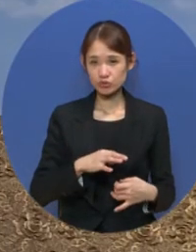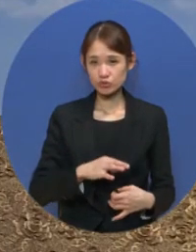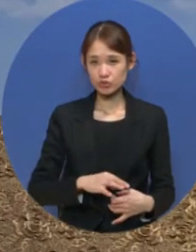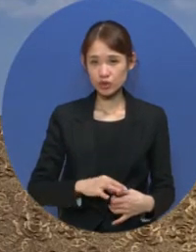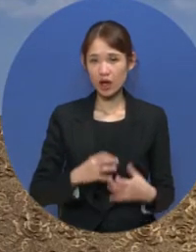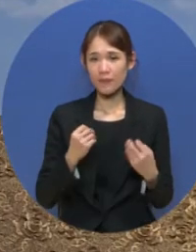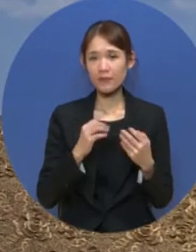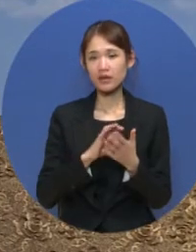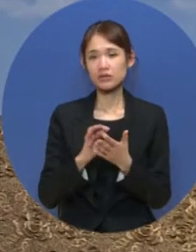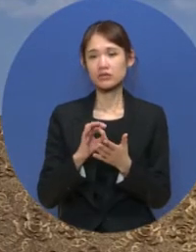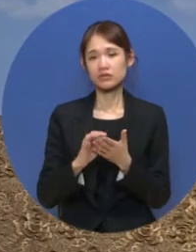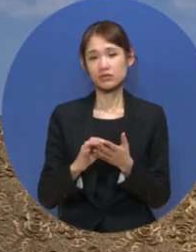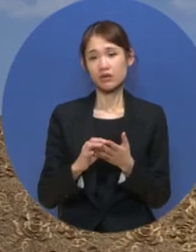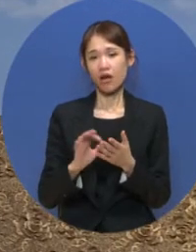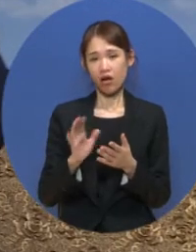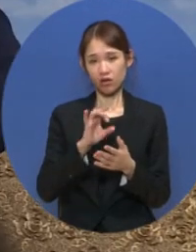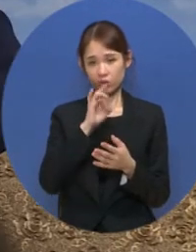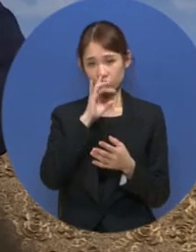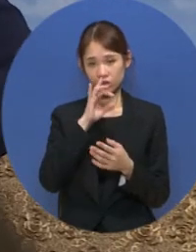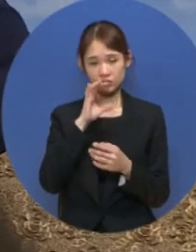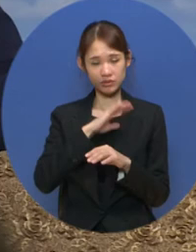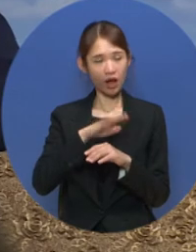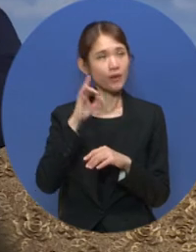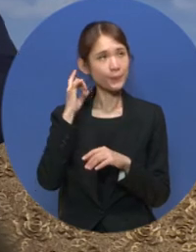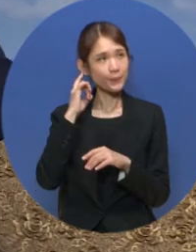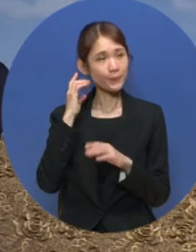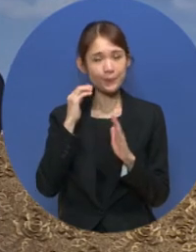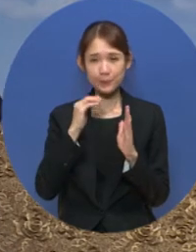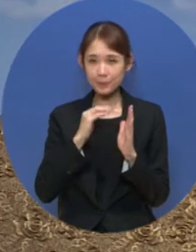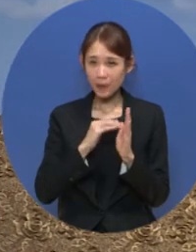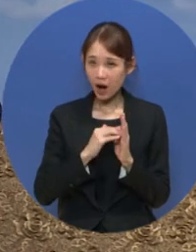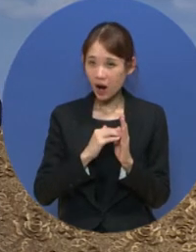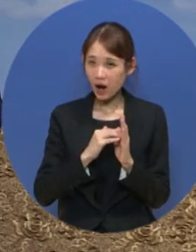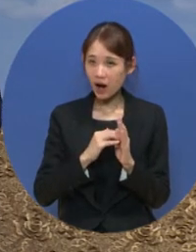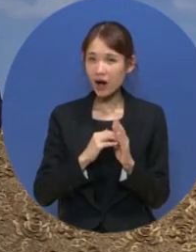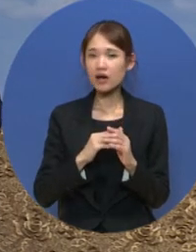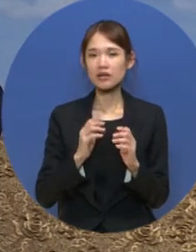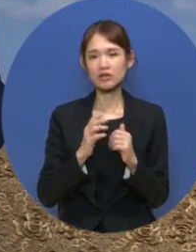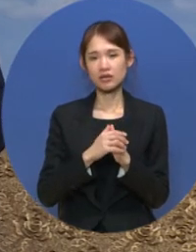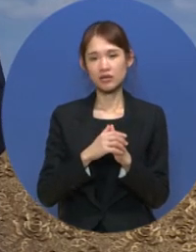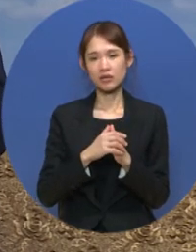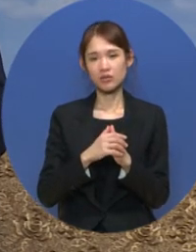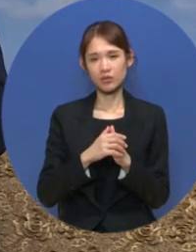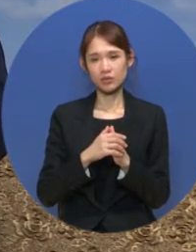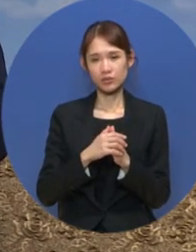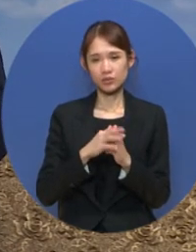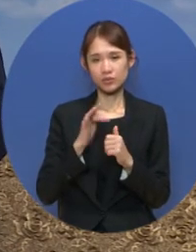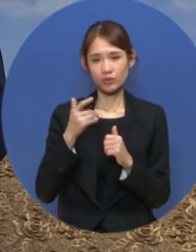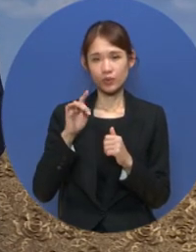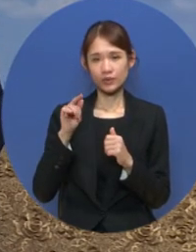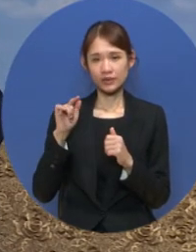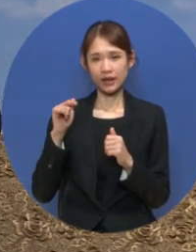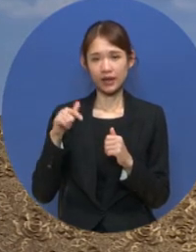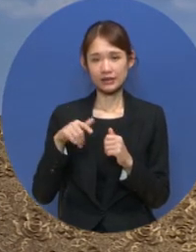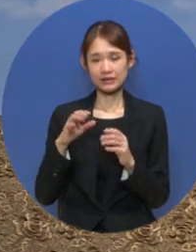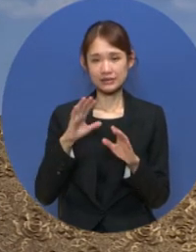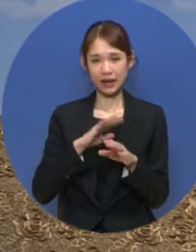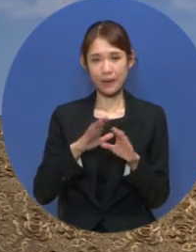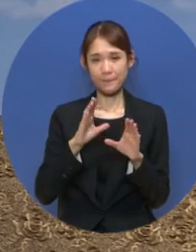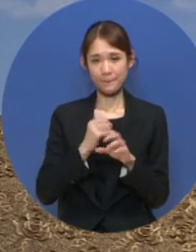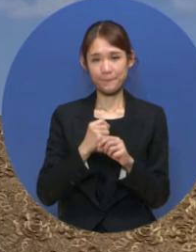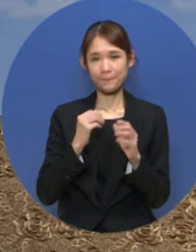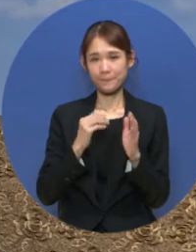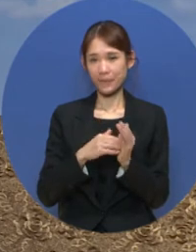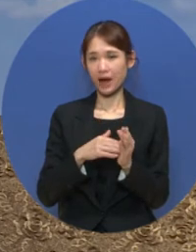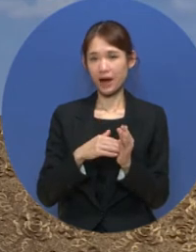제가 이제 단추가 안 된다라는 걸 잘 들으시고 네. 여기에 그냥 이렇게 똑딱이로 아~ 눌러서 이렇게 닫힐 수 있게끔 이렇게 만들어